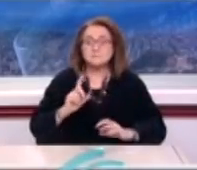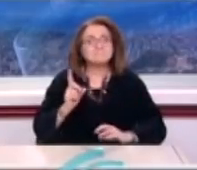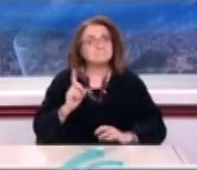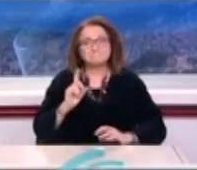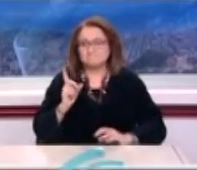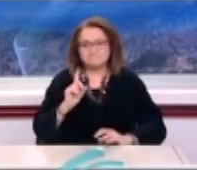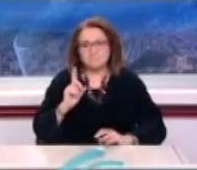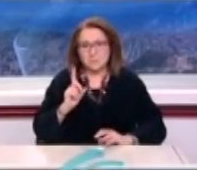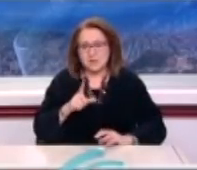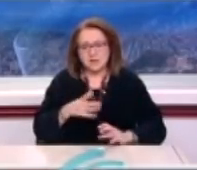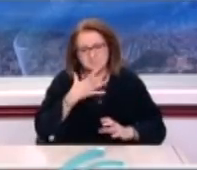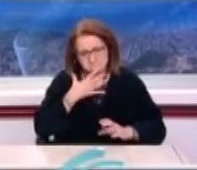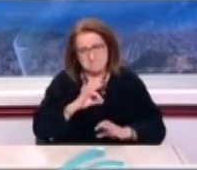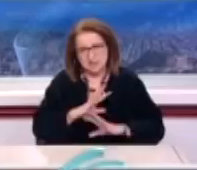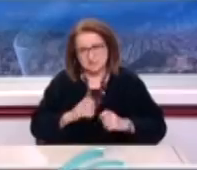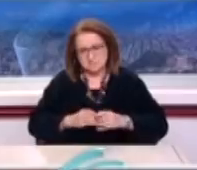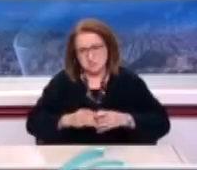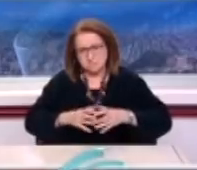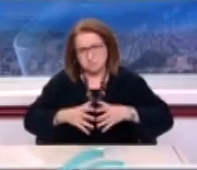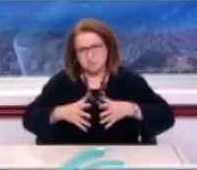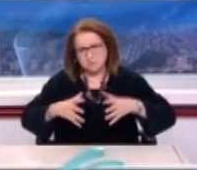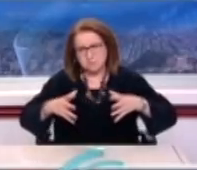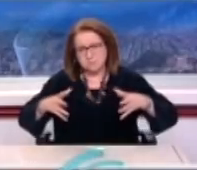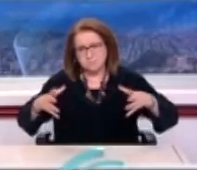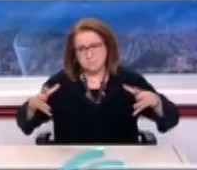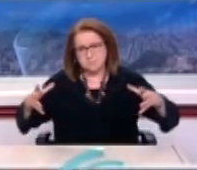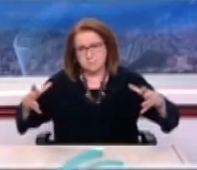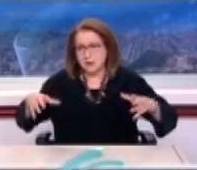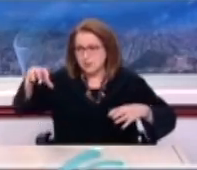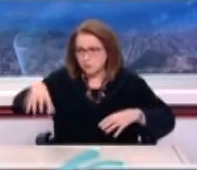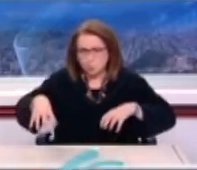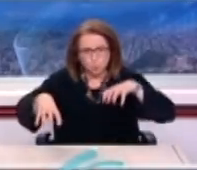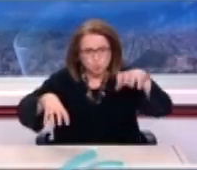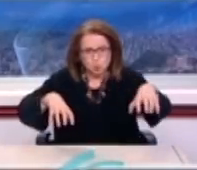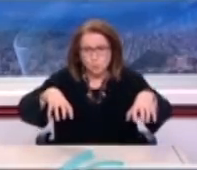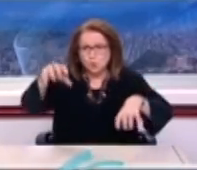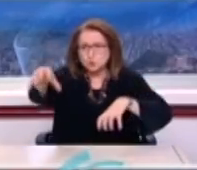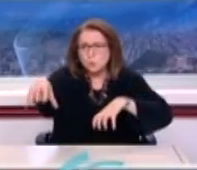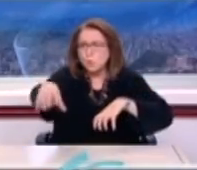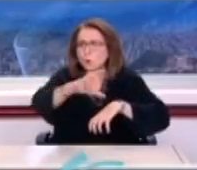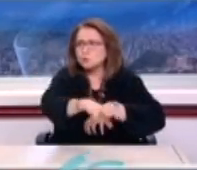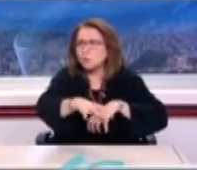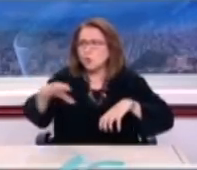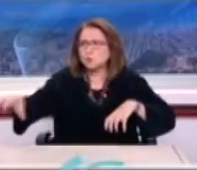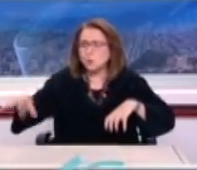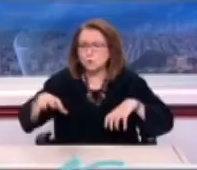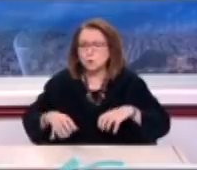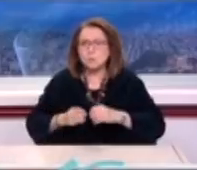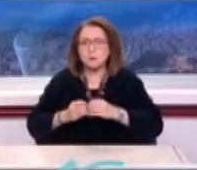γρήγορα προχωράει σε ένα σενάριο όπου εμφανίζεται αυξημένος αριθμός τοπικών εξάρσεων και συνοχιζόμενης μετάδοση στην